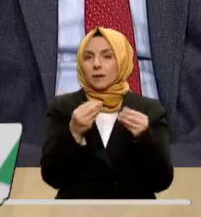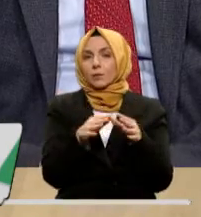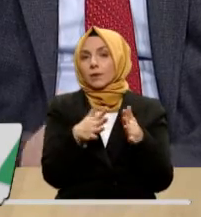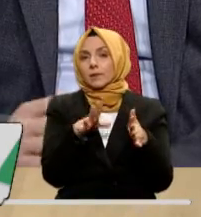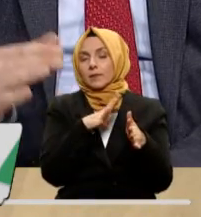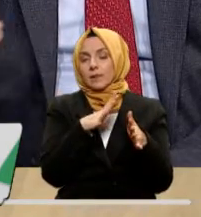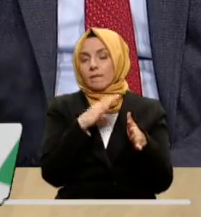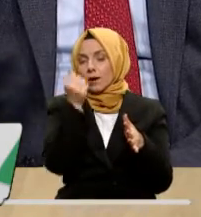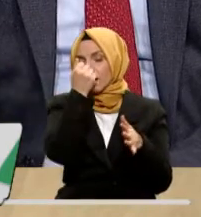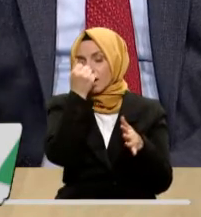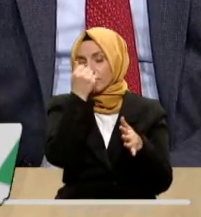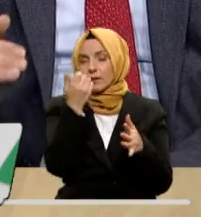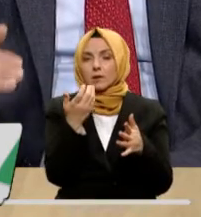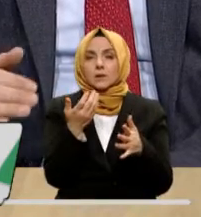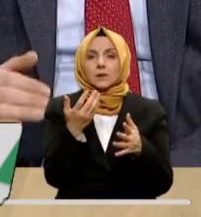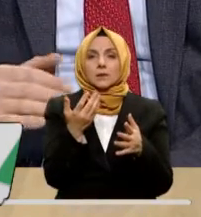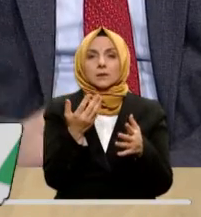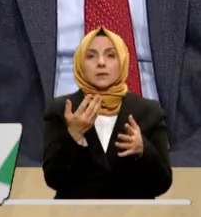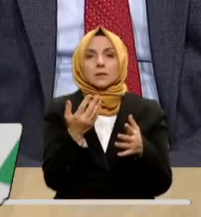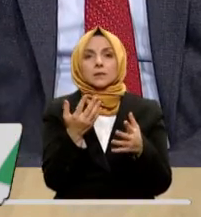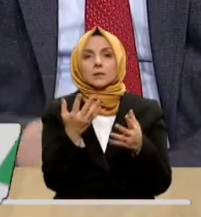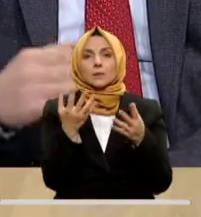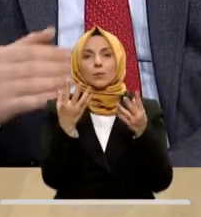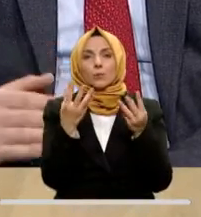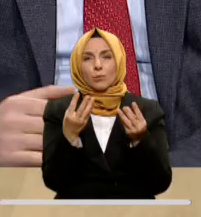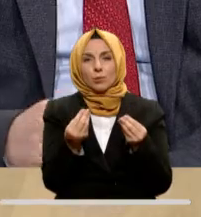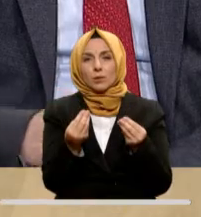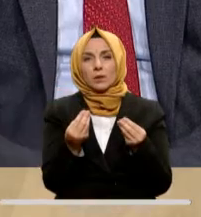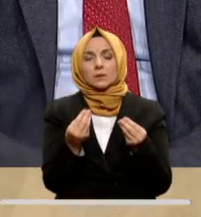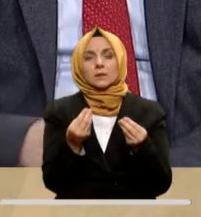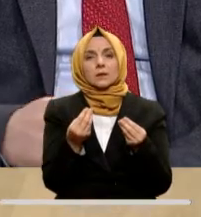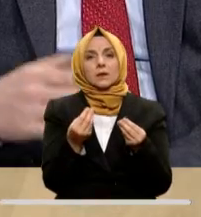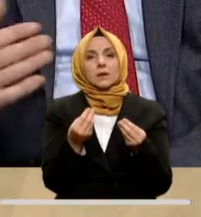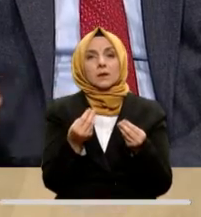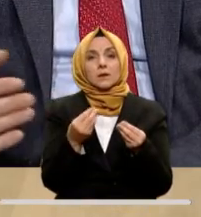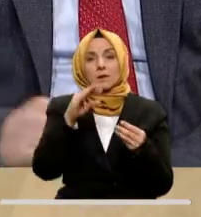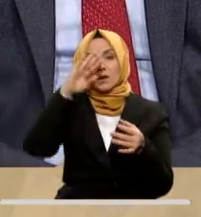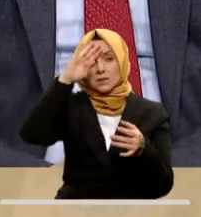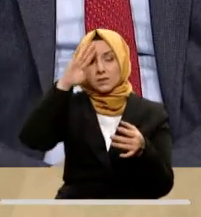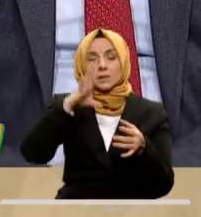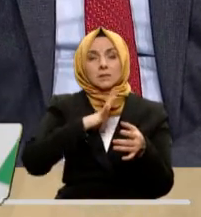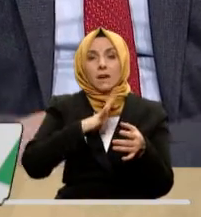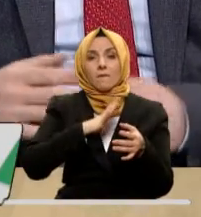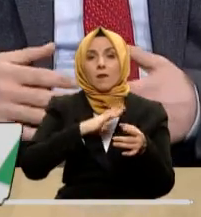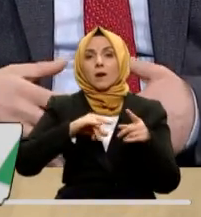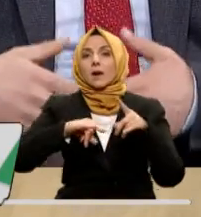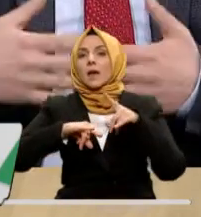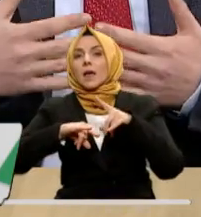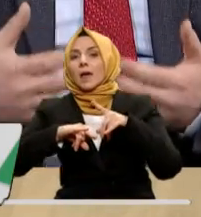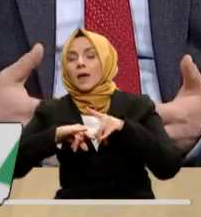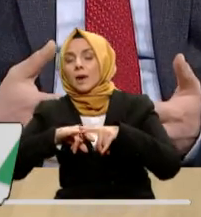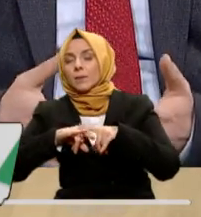olarak Kanla bulaşan hastalıklar yönünden bir sorgulamadan geçirirler hepatit b hepatit C s Filiz He gibi bu